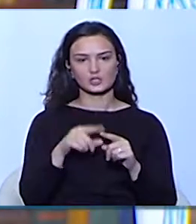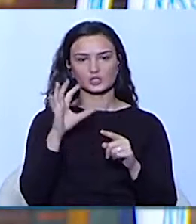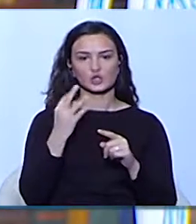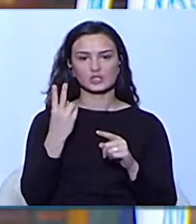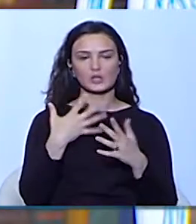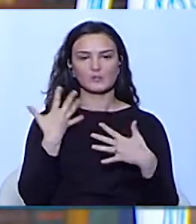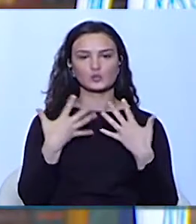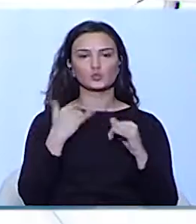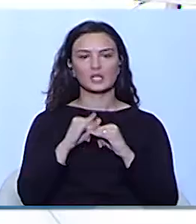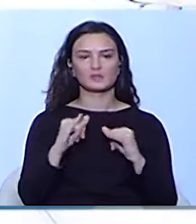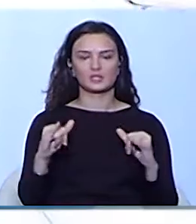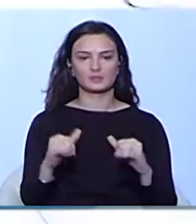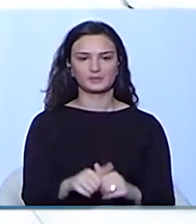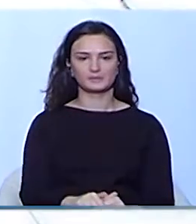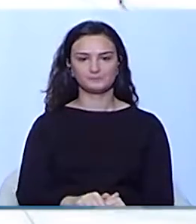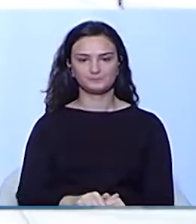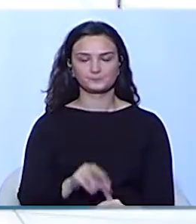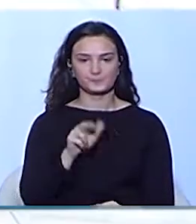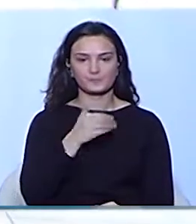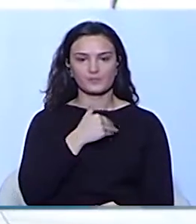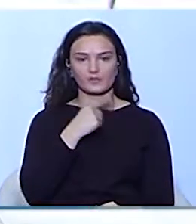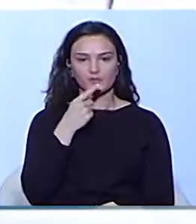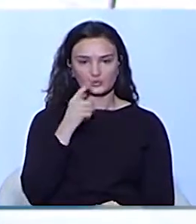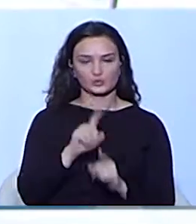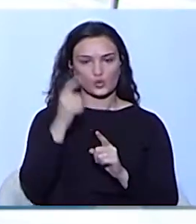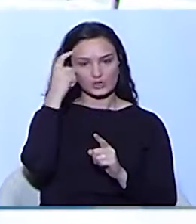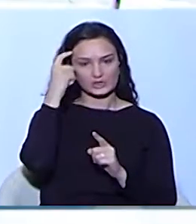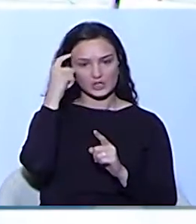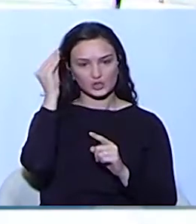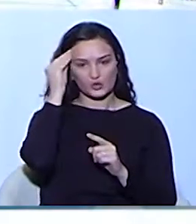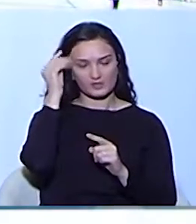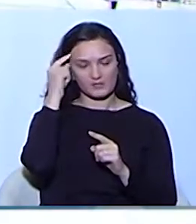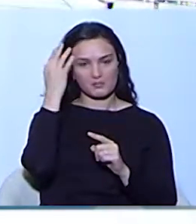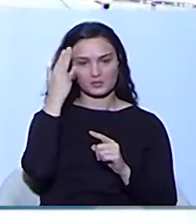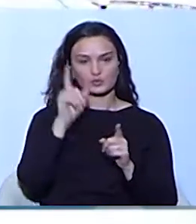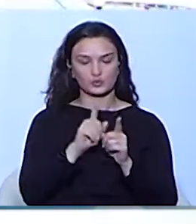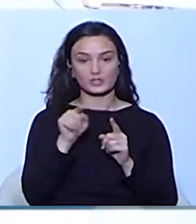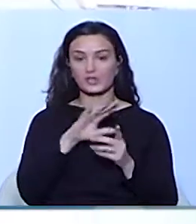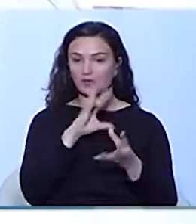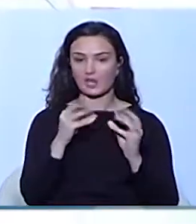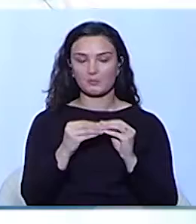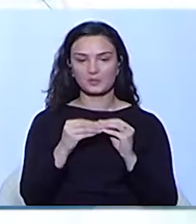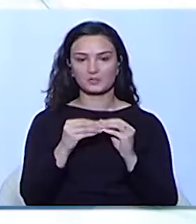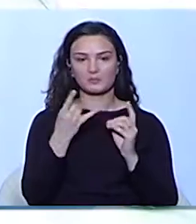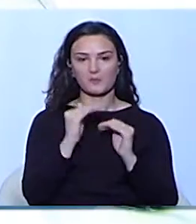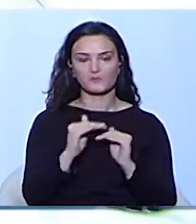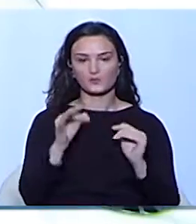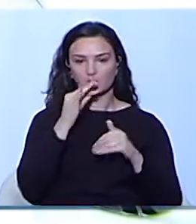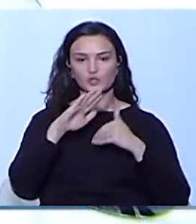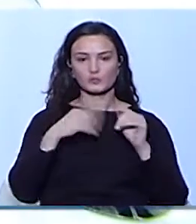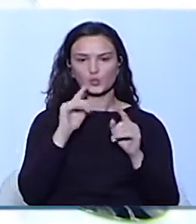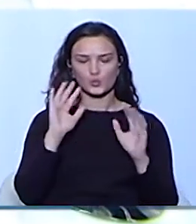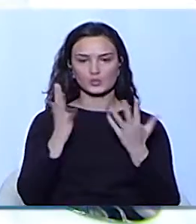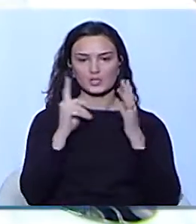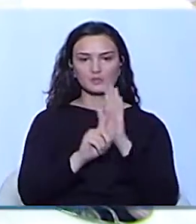სოციალურ ემოციურ განვითარებას. Და მინდა ვთქვა, რომ კოგნიციასაც, ანუ აზროვნებას. Ანუ ეს ყველაფერი ბავშვობის შემდეგ